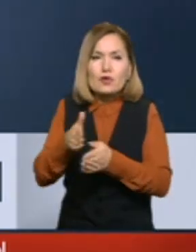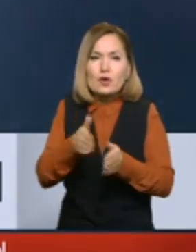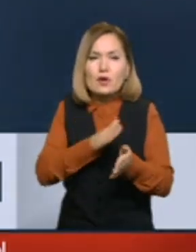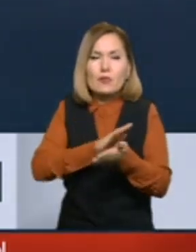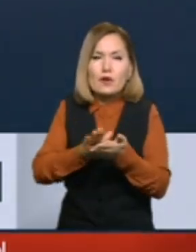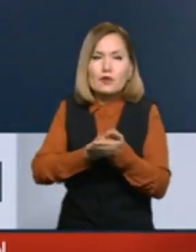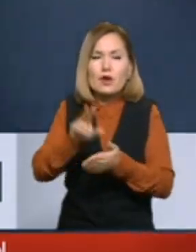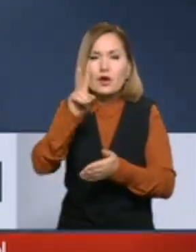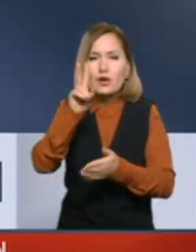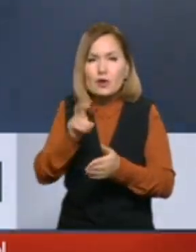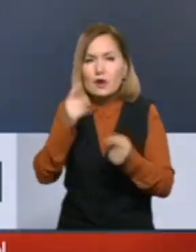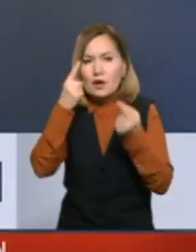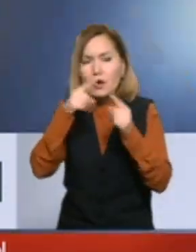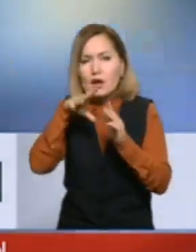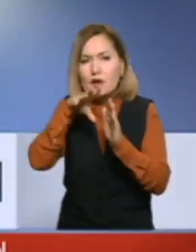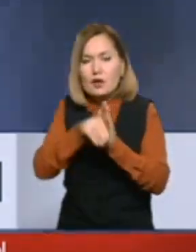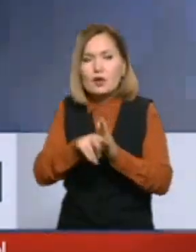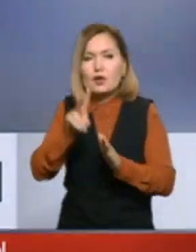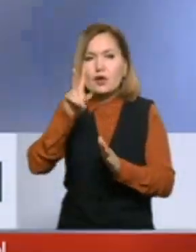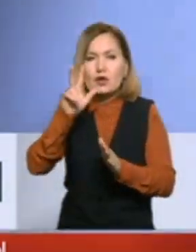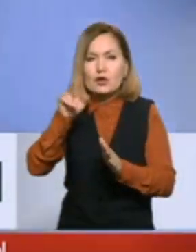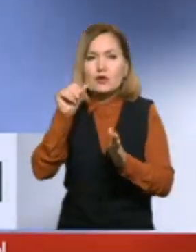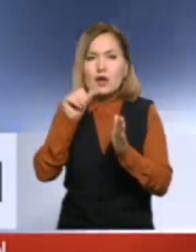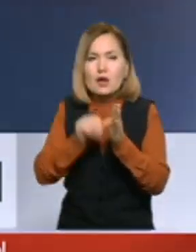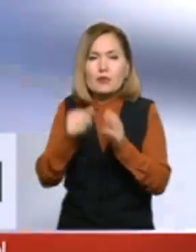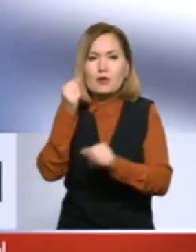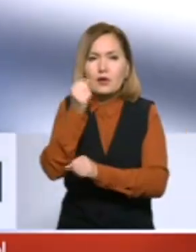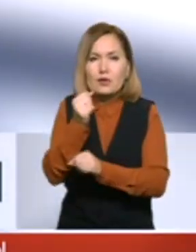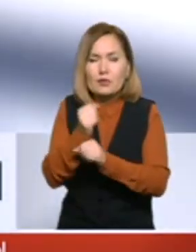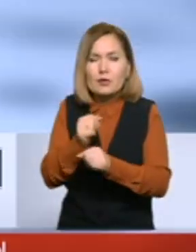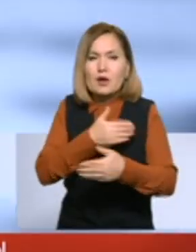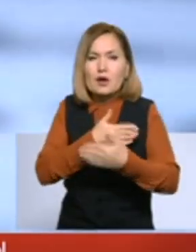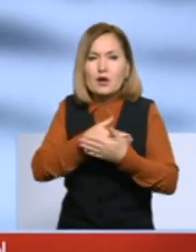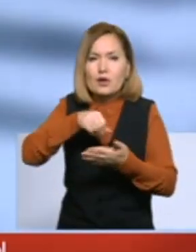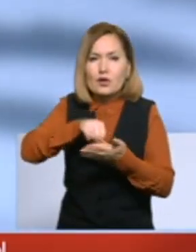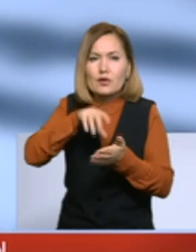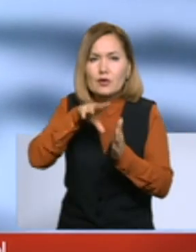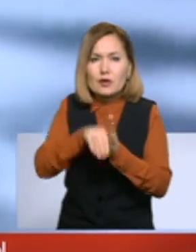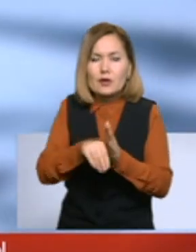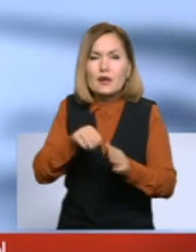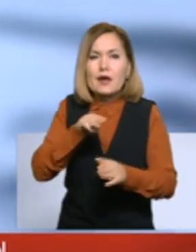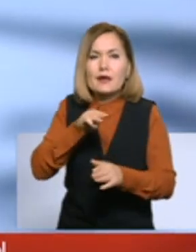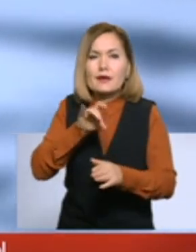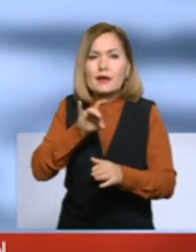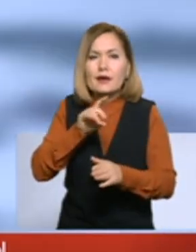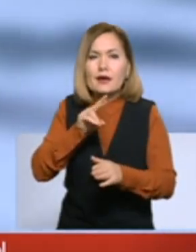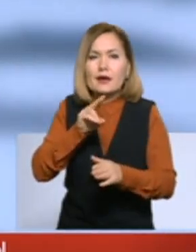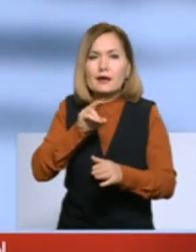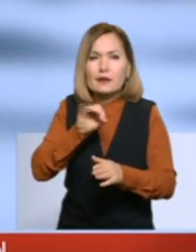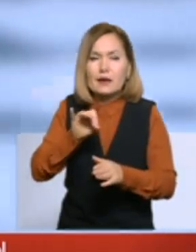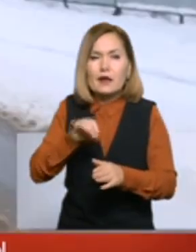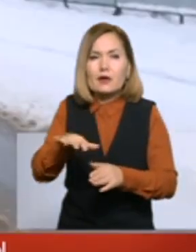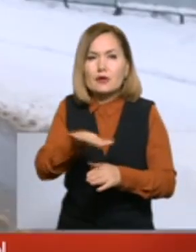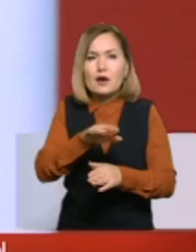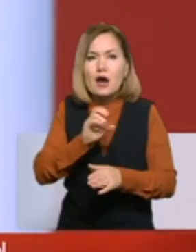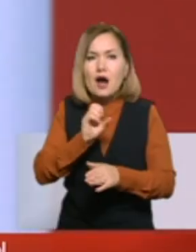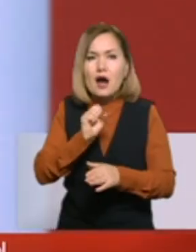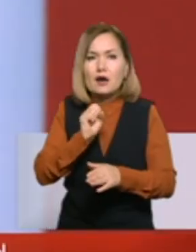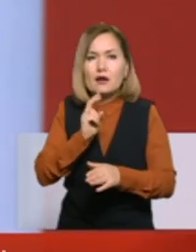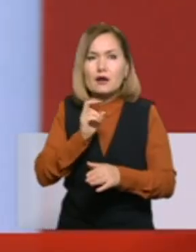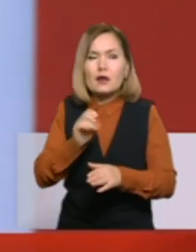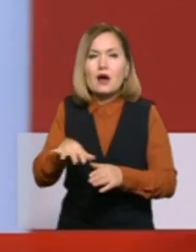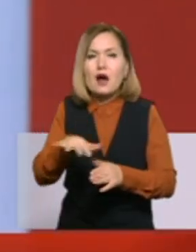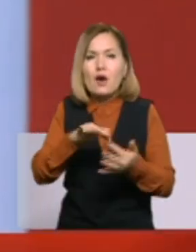тазалауға 200-ден астам техника мен 360 жұмысшы жұмыла кіріскен. Ал Теректі ауданы Ақжайық ауылында